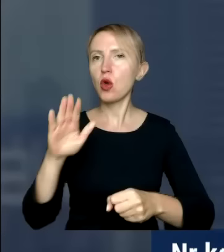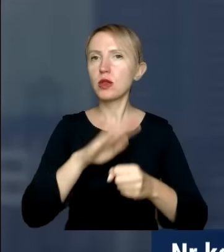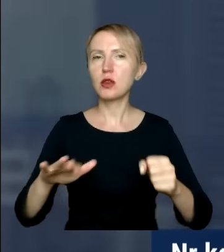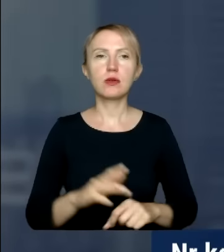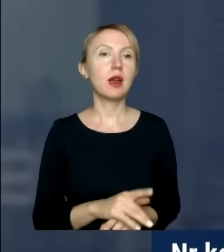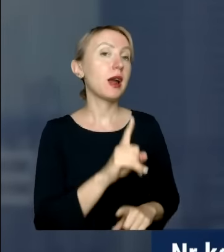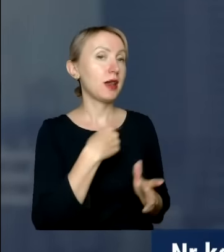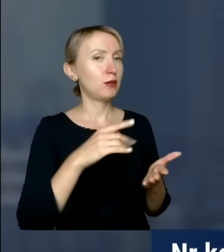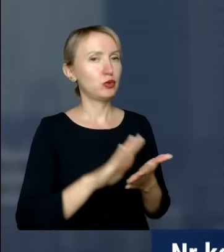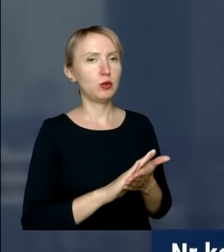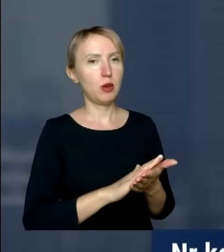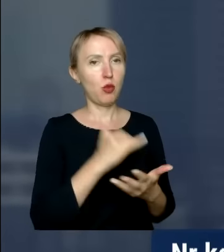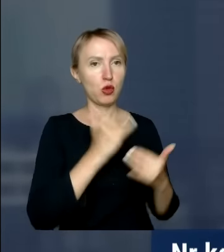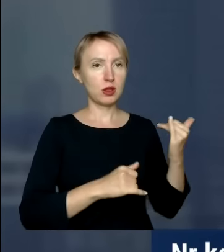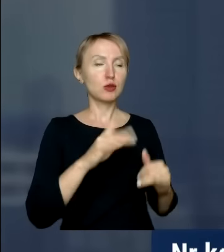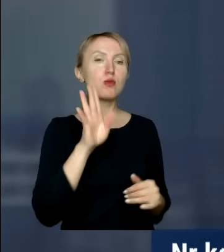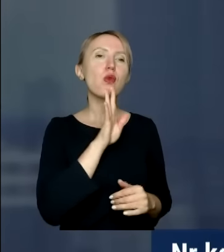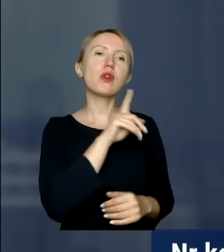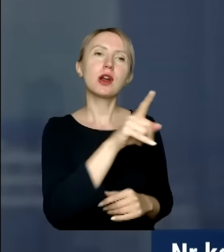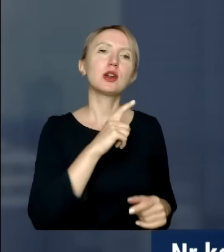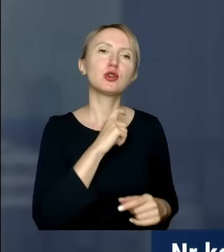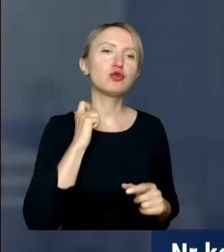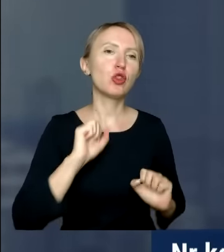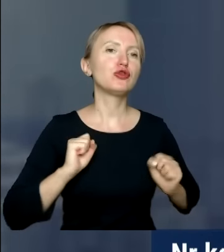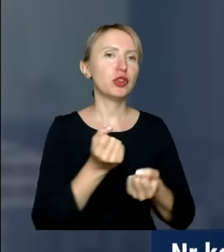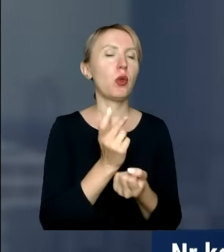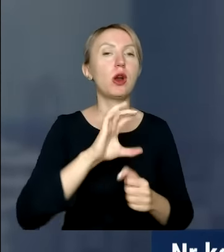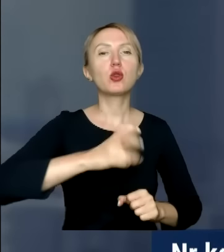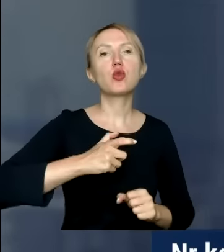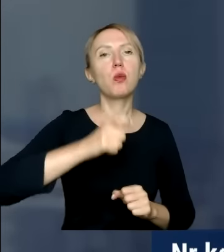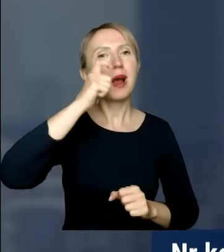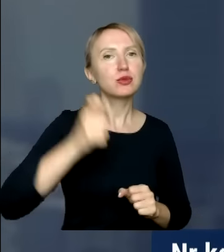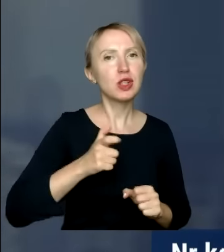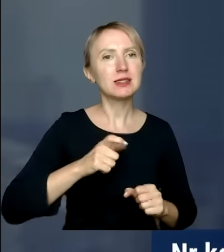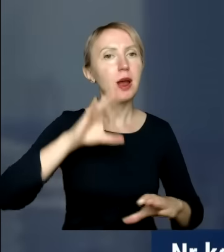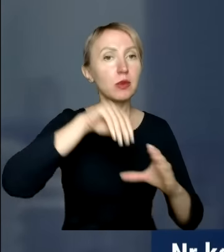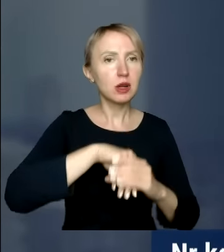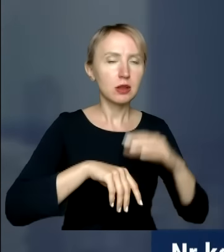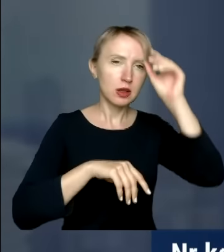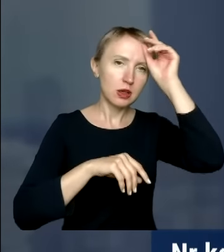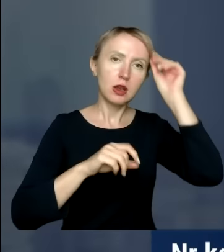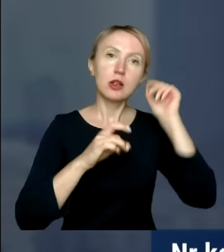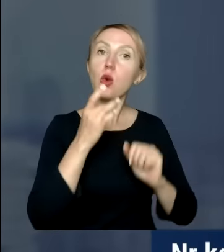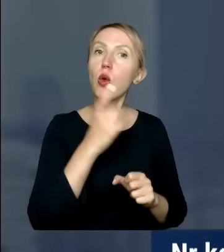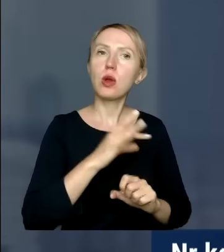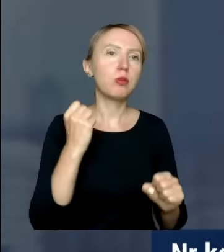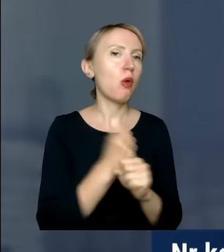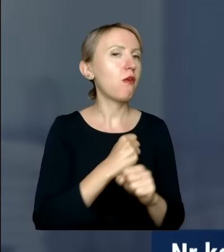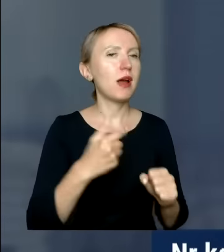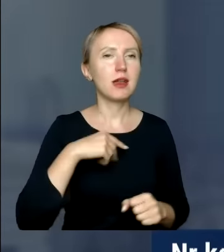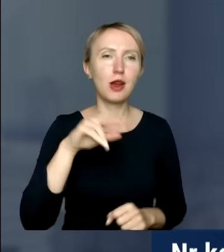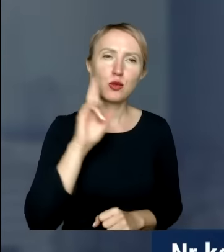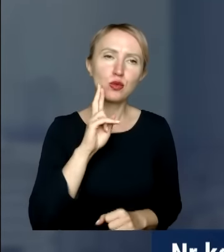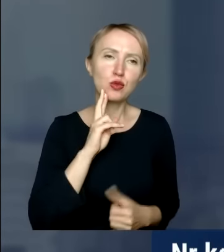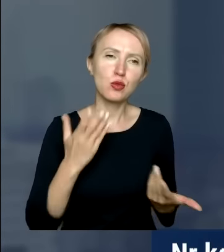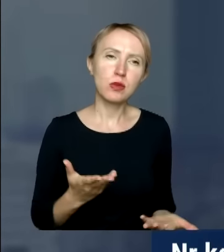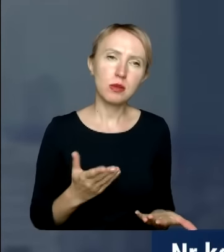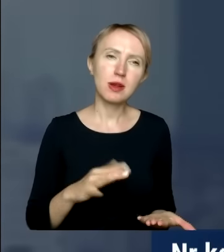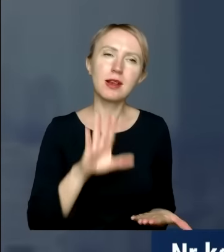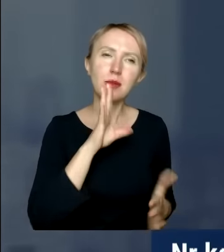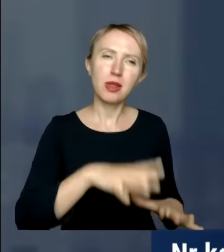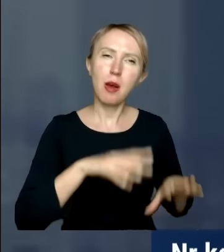jeżeli jest podejrzenie że ksiądz działał w zorganizowanej grupie przestępczej to to jest zarzut bardzo dużej kategorii jak ja rozumiem i chyba już na